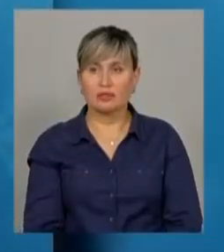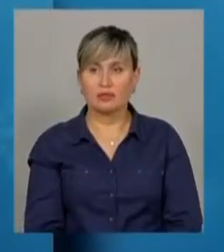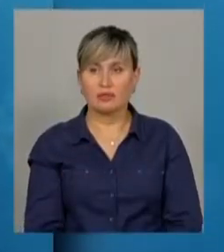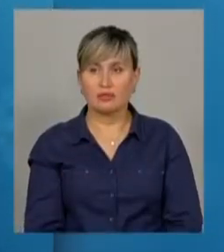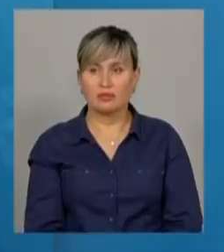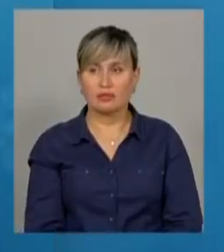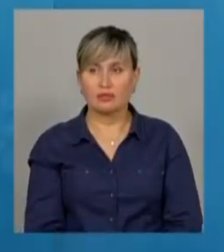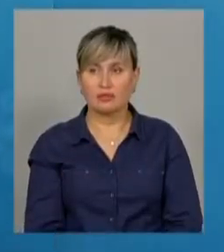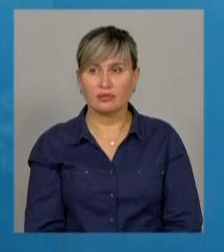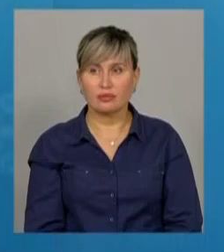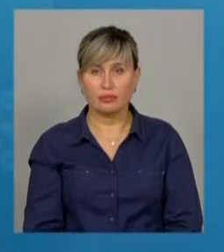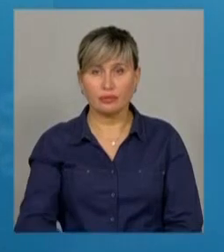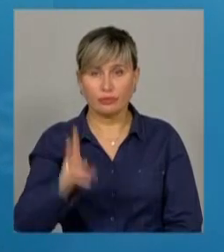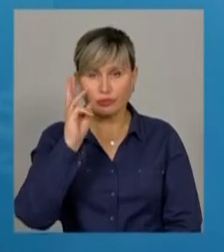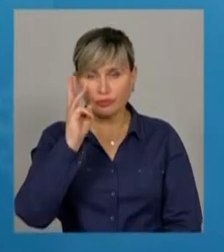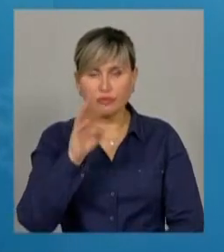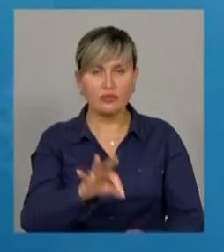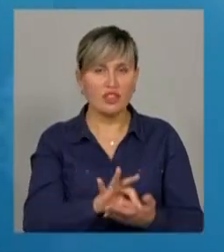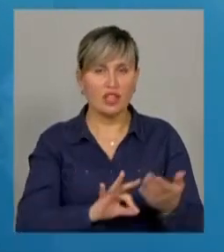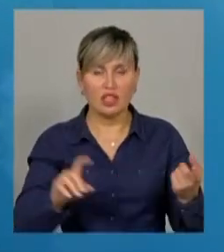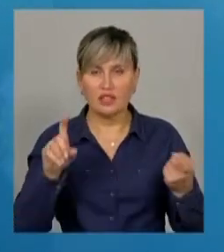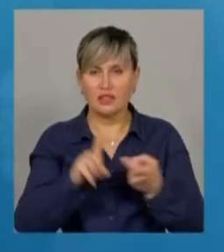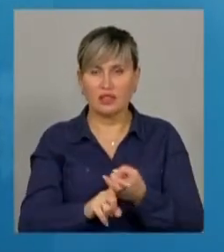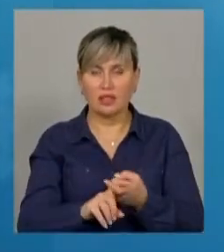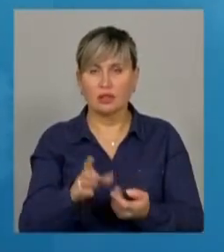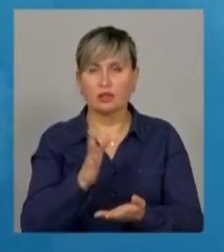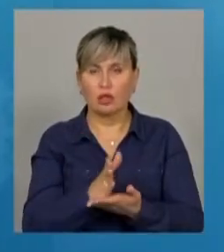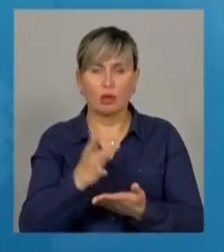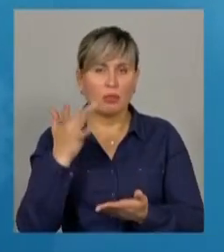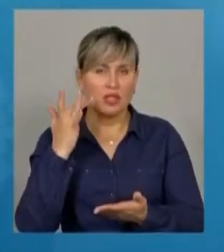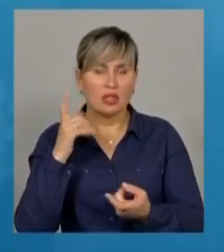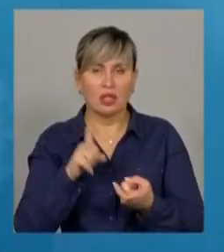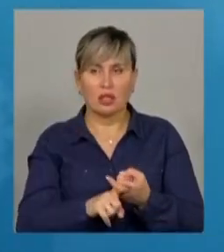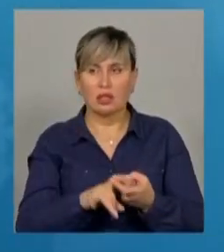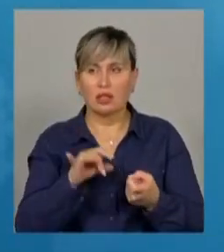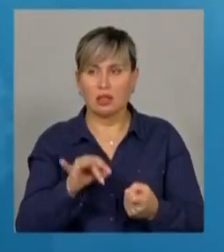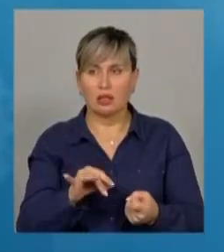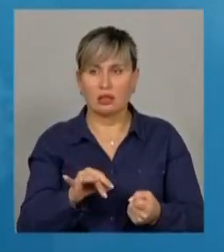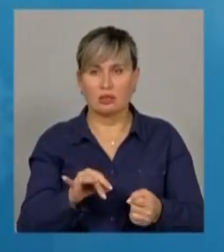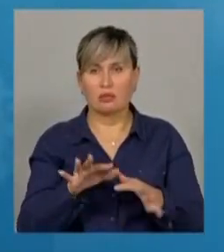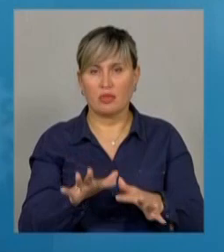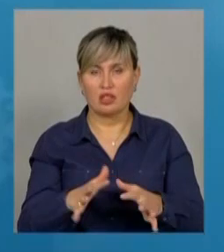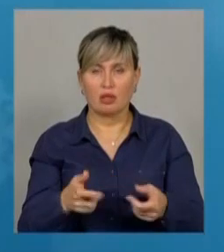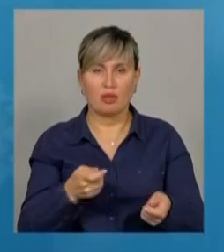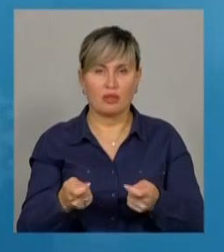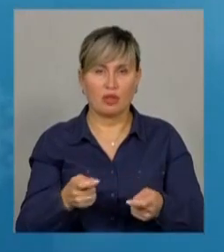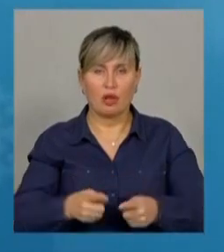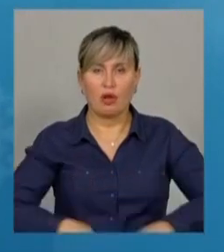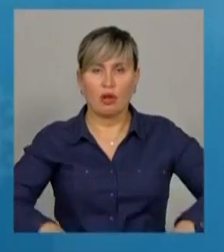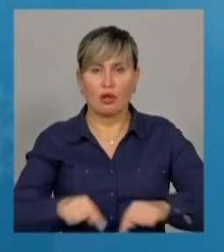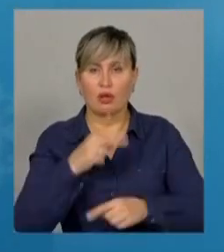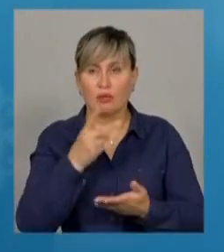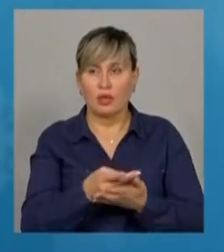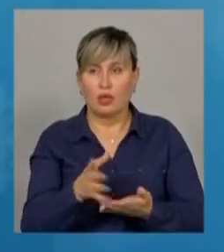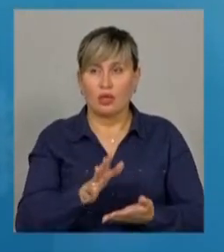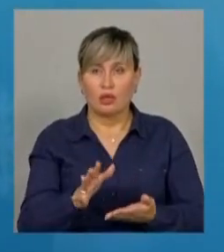Консул сразу же связался с ним, находится с ним на постоянном контакте и с местными правоохранительными органами. Несмотря на то, что в